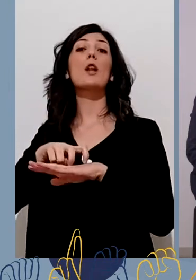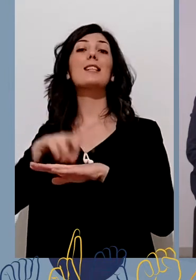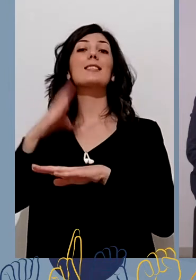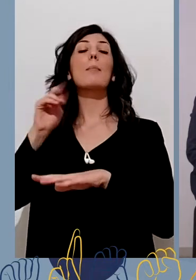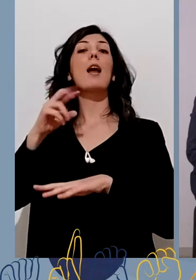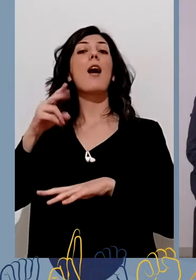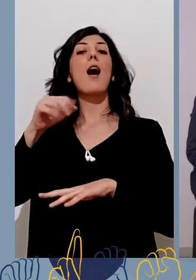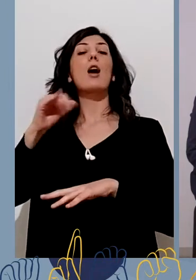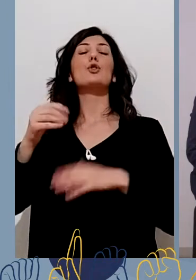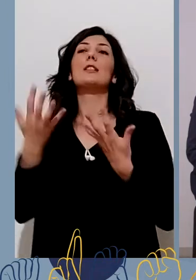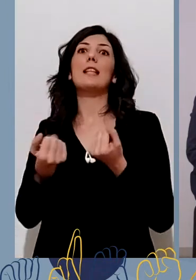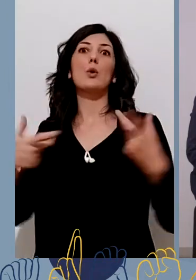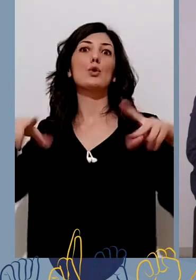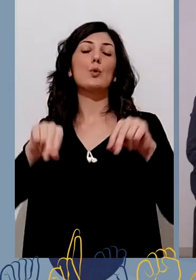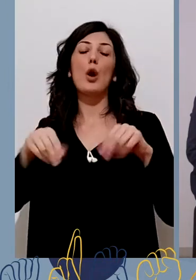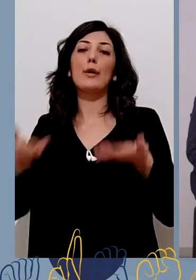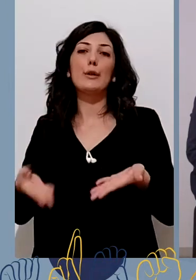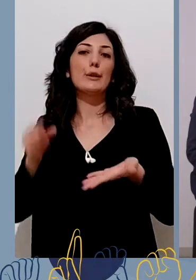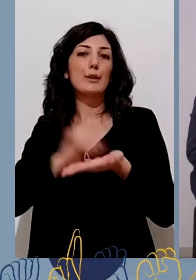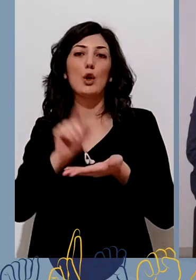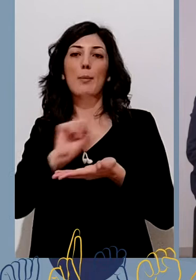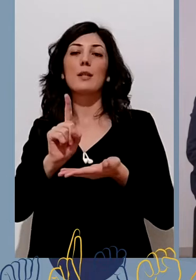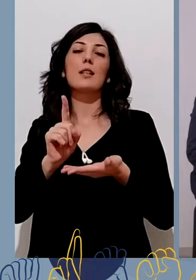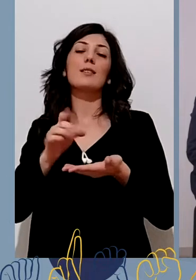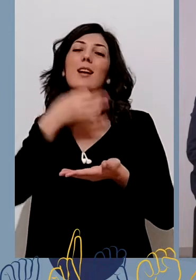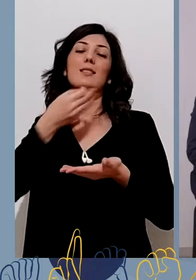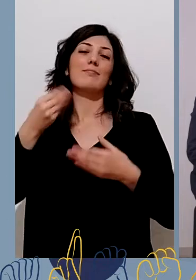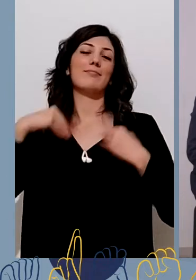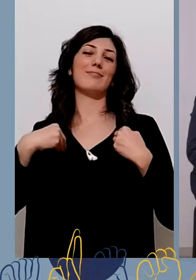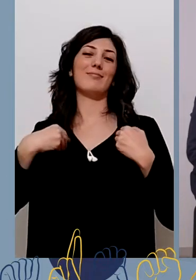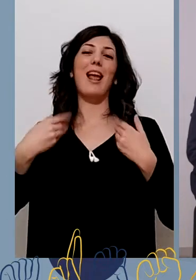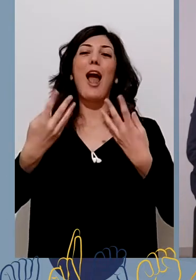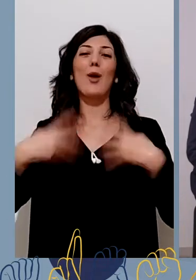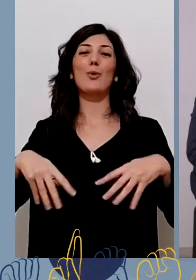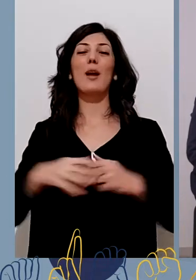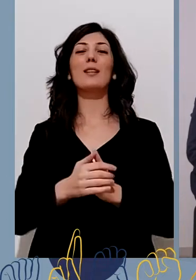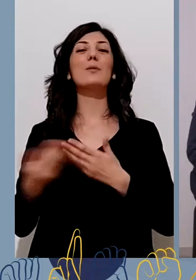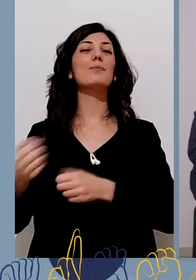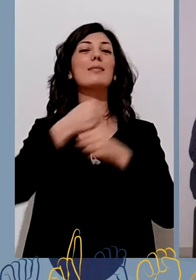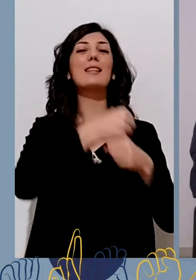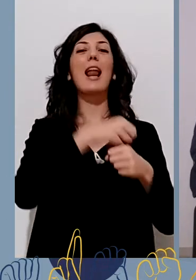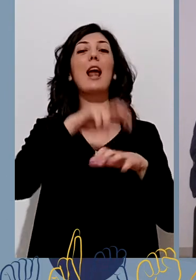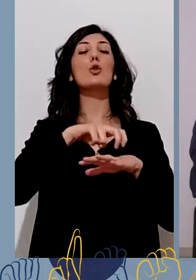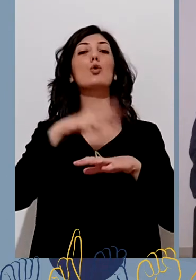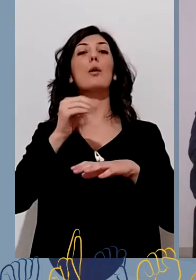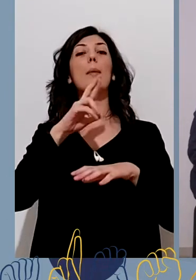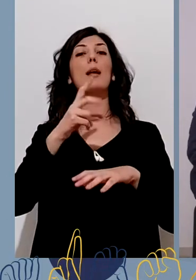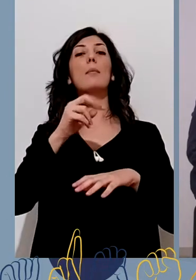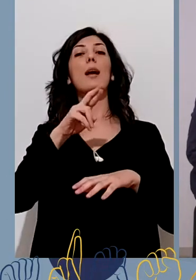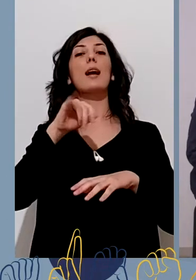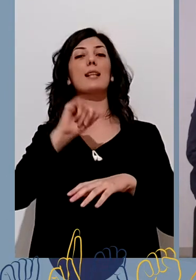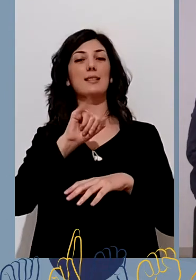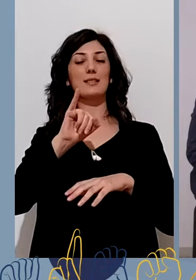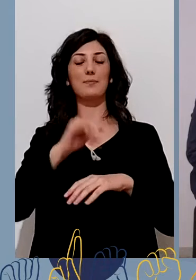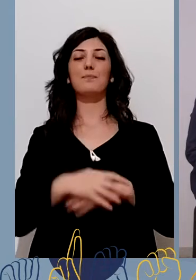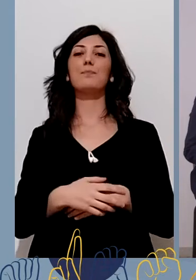e quindi saremo noi a presentare l'evento. Ora passiamo al dottor Barbarisi. Dottore, prima di tutto, come è nato il suo interesse per la